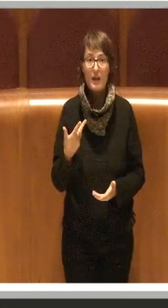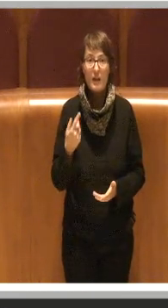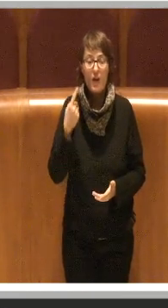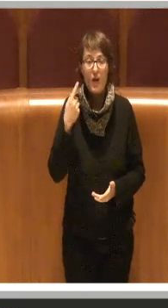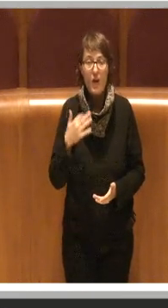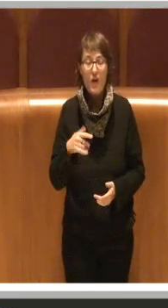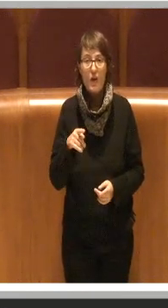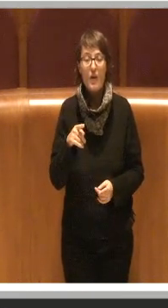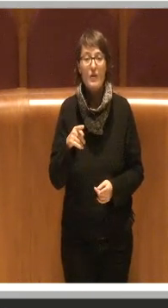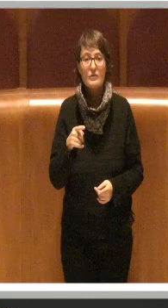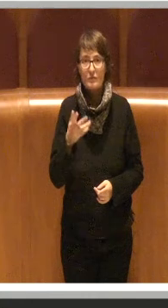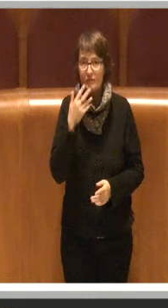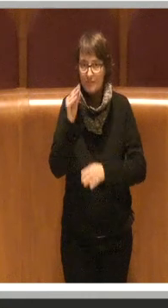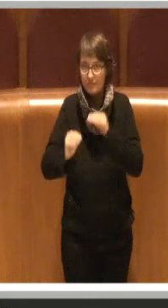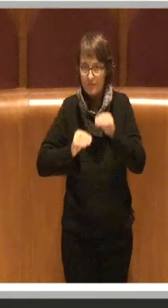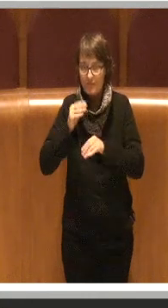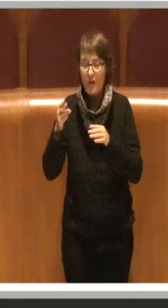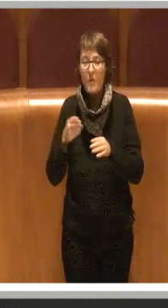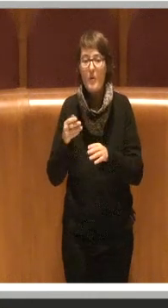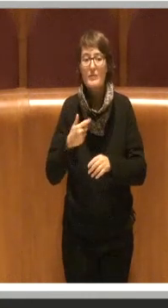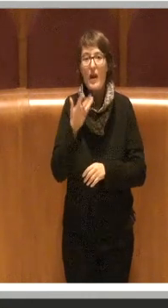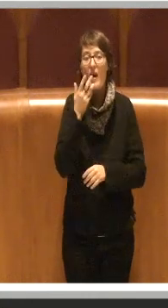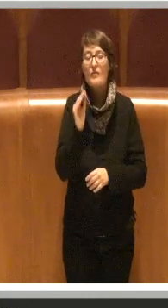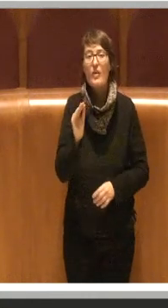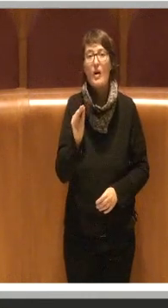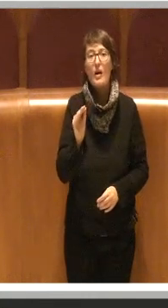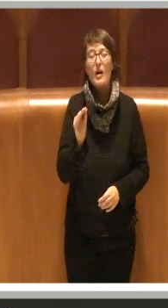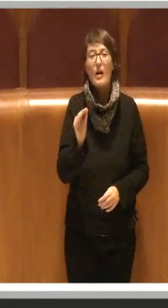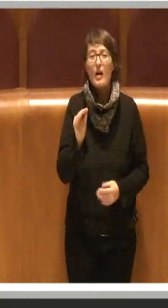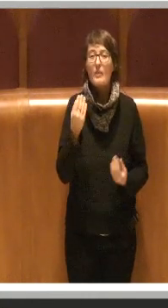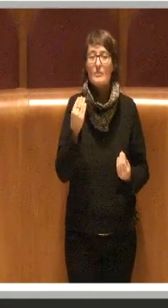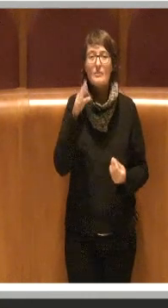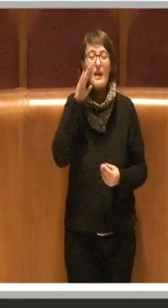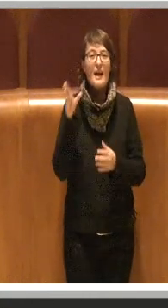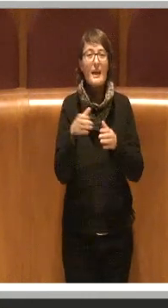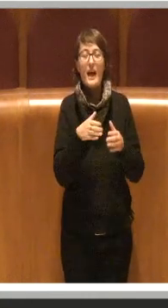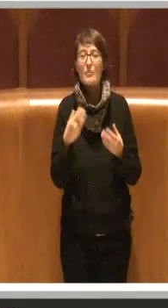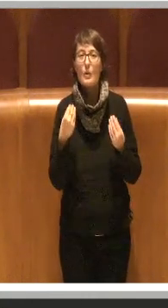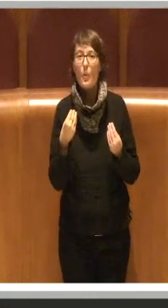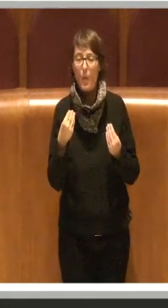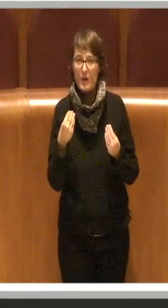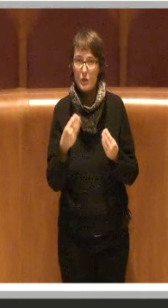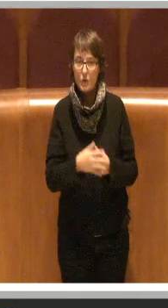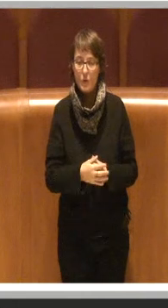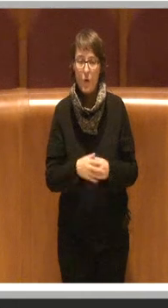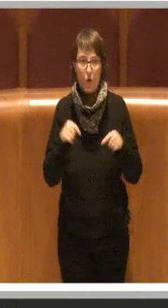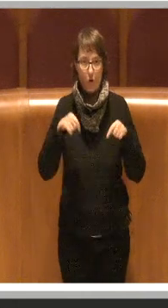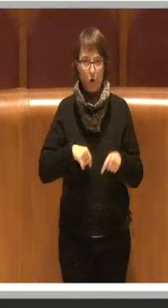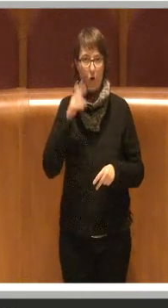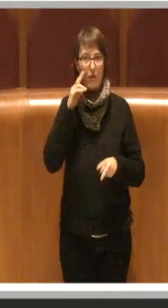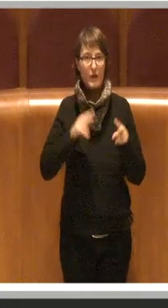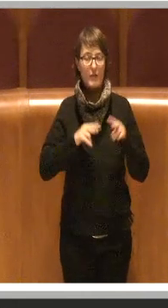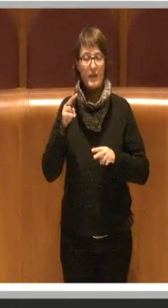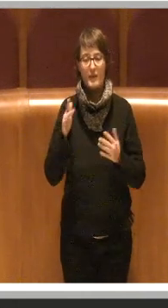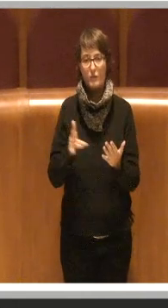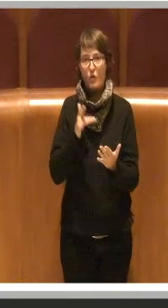la stiamo trasformando in un URP, però le volevo chiedere quando farà la capigruppo per caratterizzare la prossima aula. Ora verifico un attimino